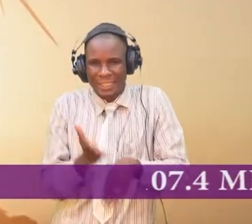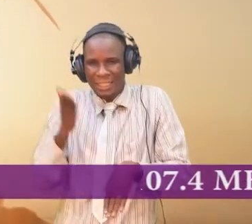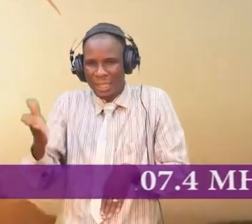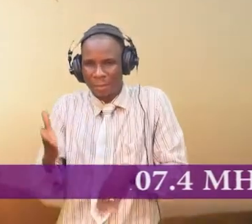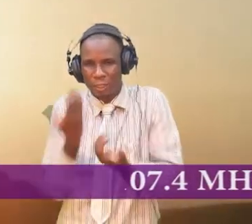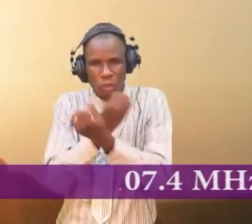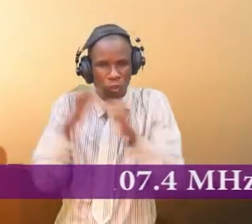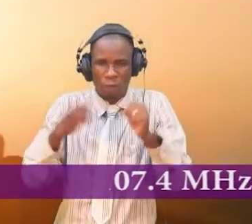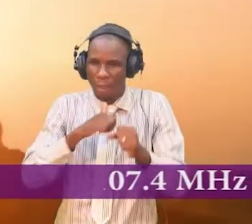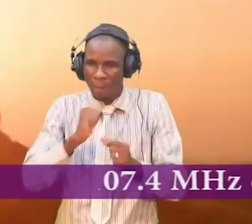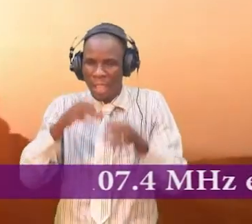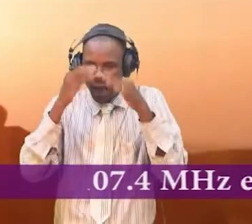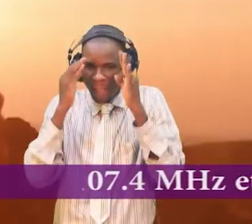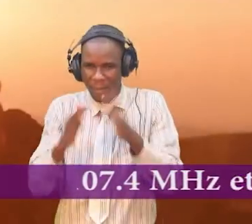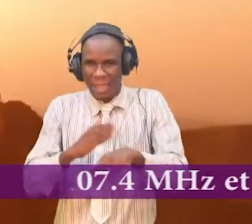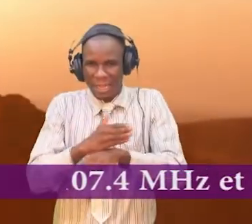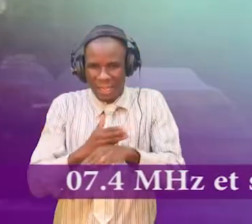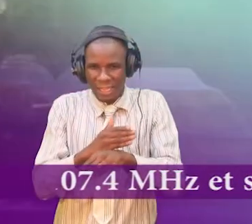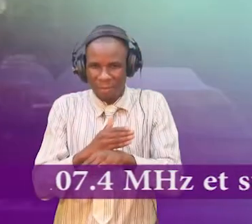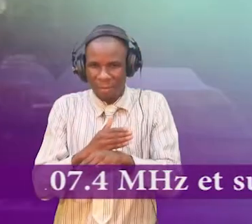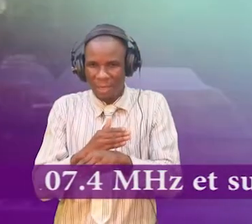na ikulusu, ezaliko pesa elonga.